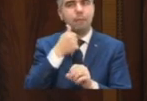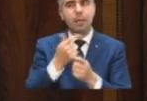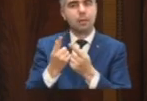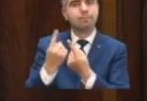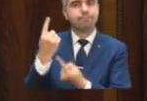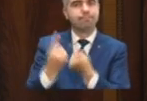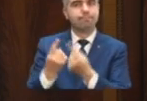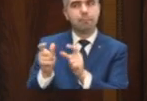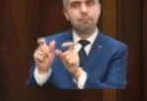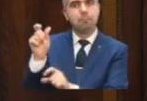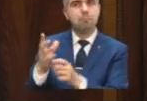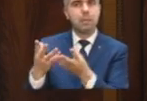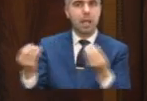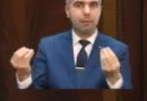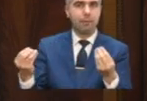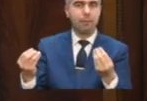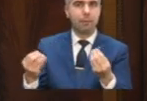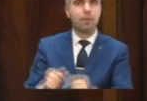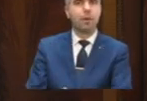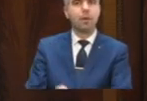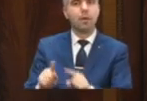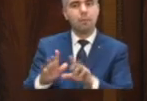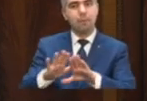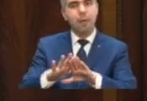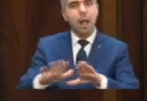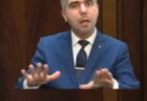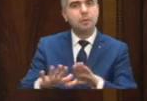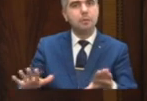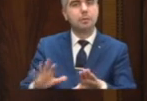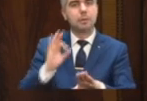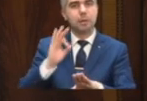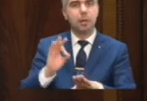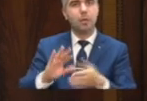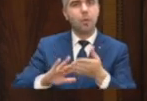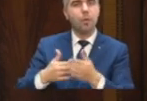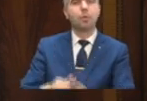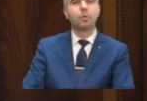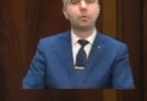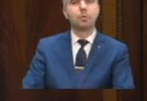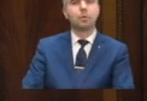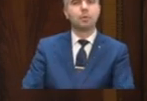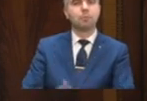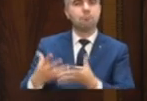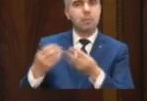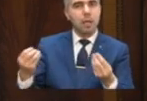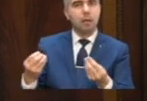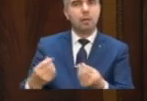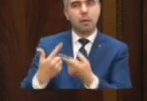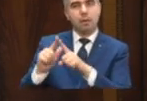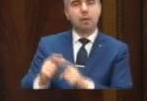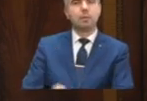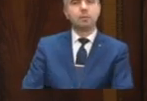والاختلالات بالطبع التي شابت تعبئة العقار العمومي والذي تم تخصيص نسبة كبيرة منه في مجالات